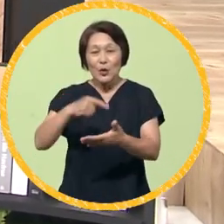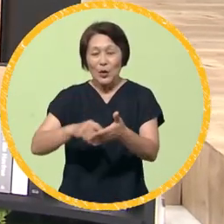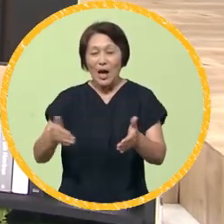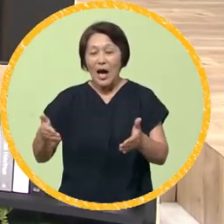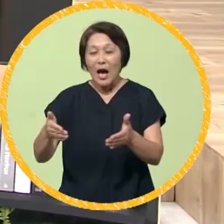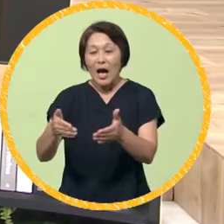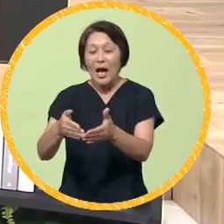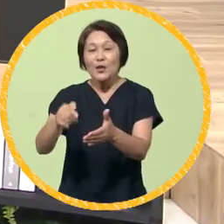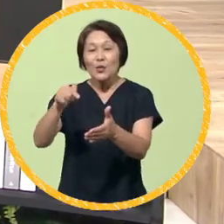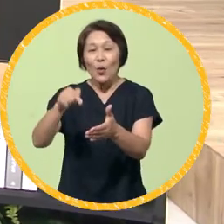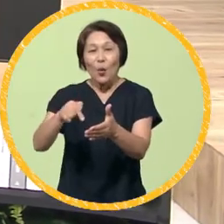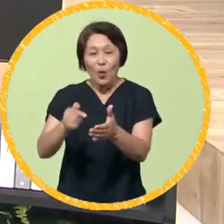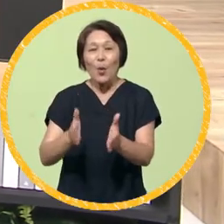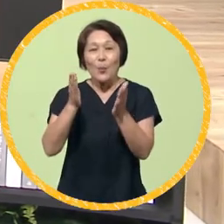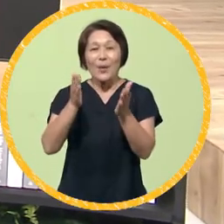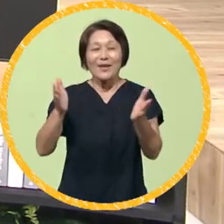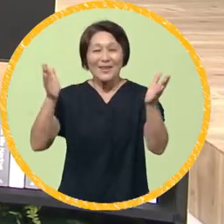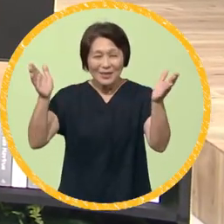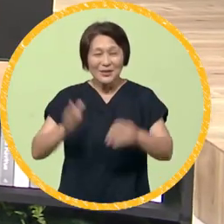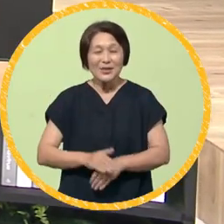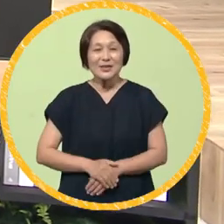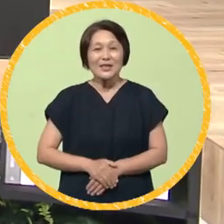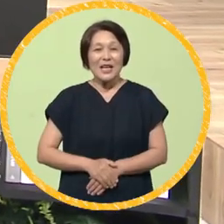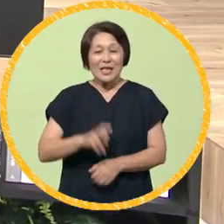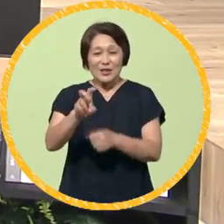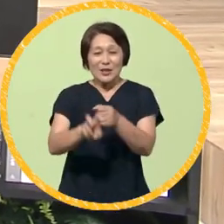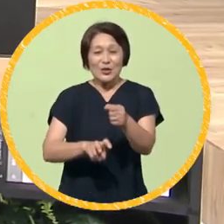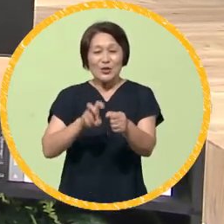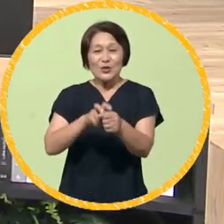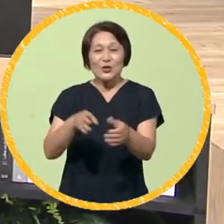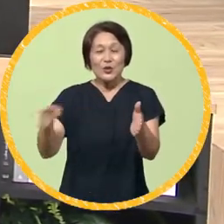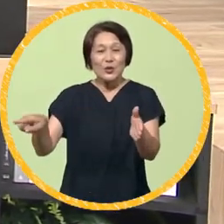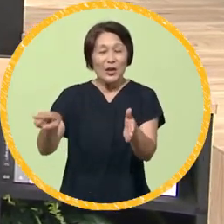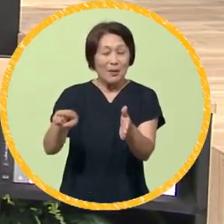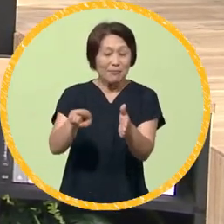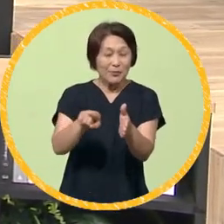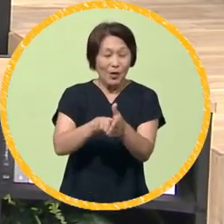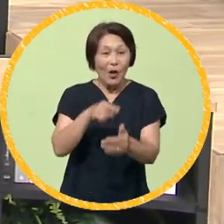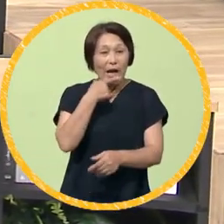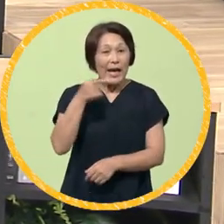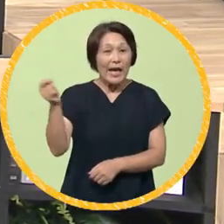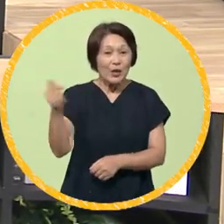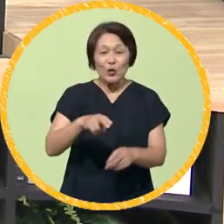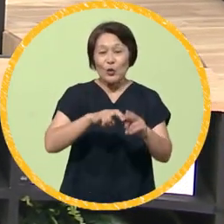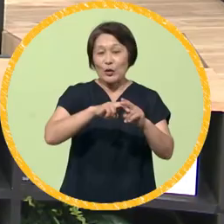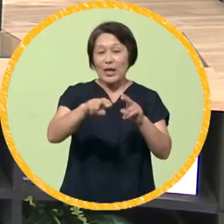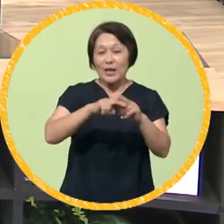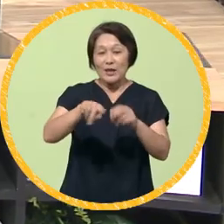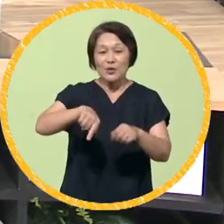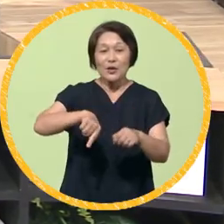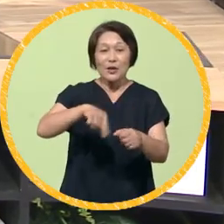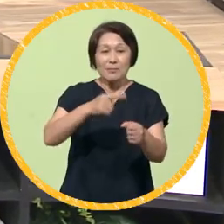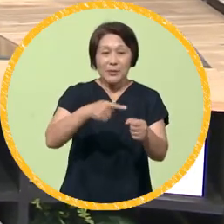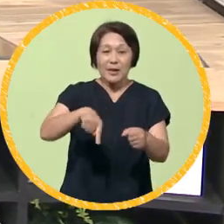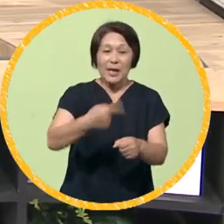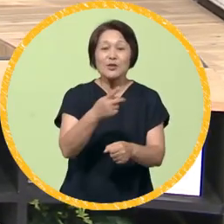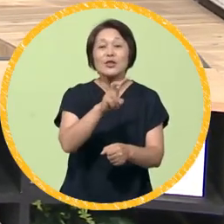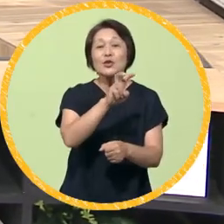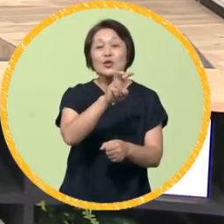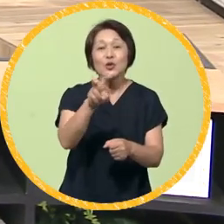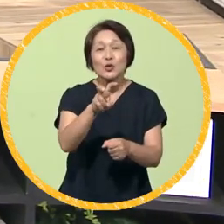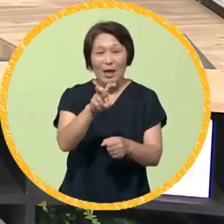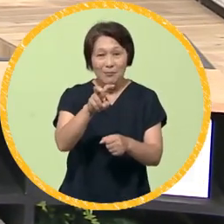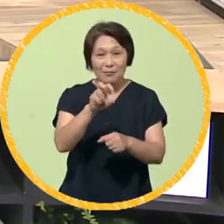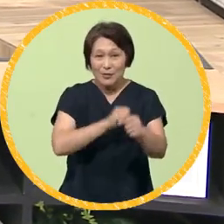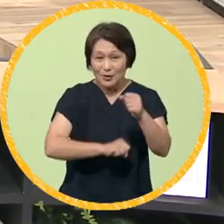べく行われているのが、うん、カレーの街横須賀20周年と京急電鉄120周年事業なんですけれど